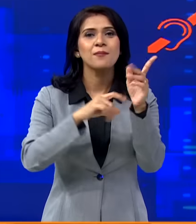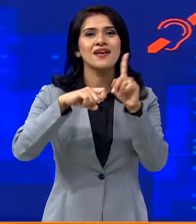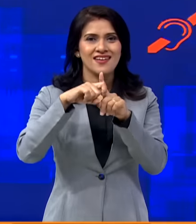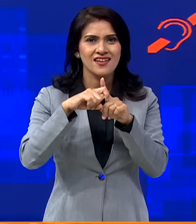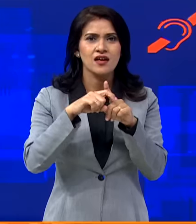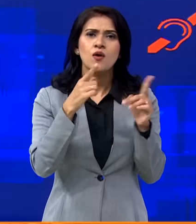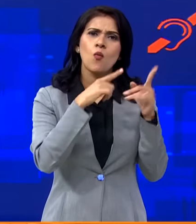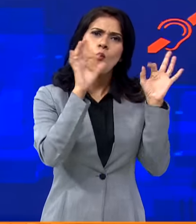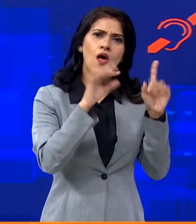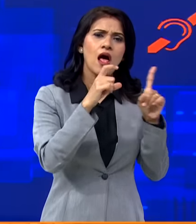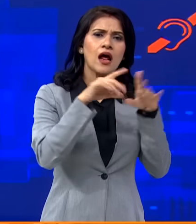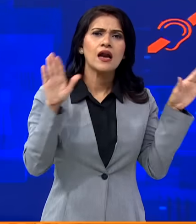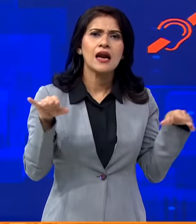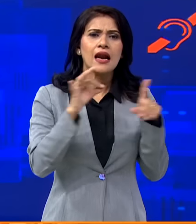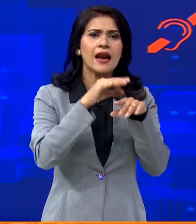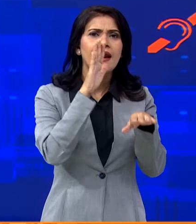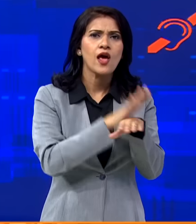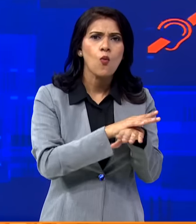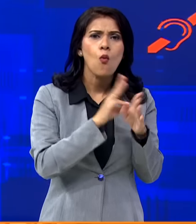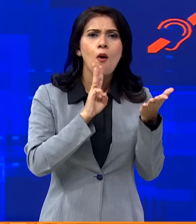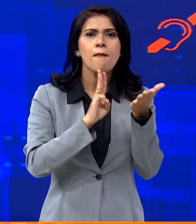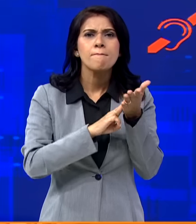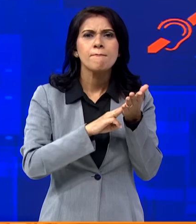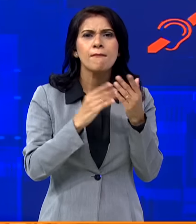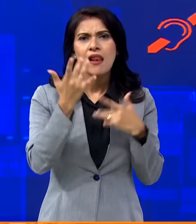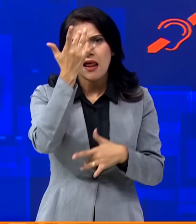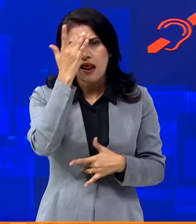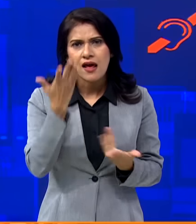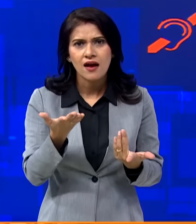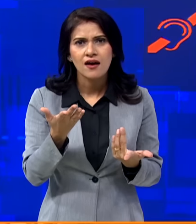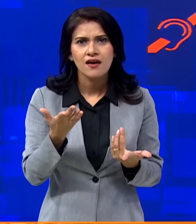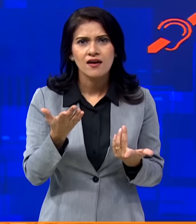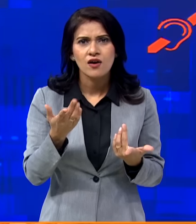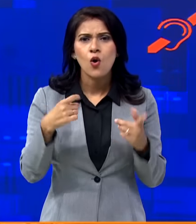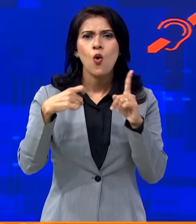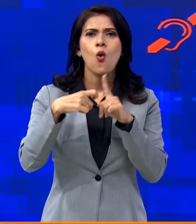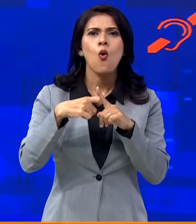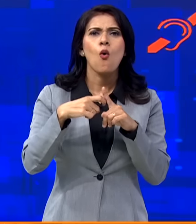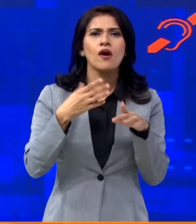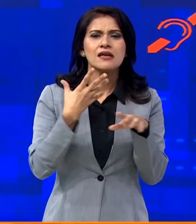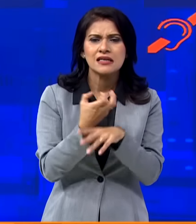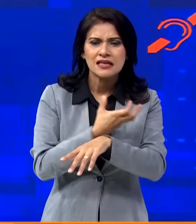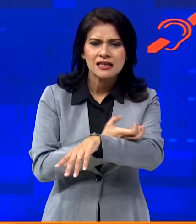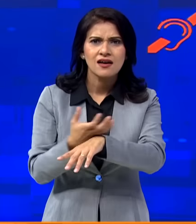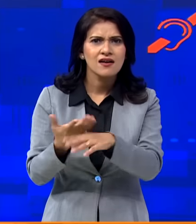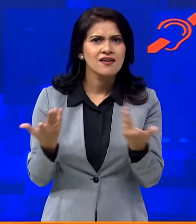मलेरिया मंदिरों में जो जाते लड़की छेड़ते हैं ये किसने कहा किसने